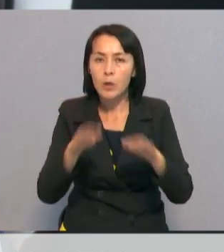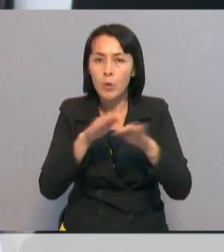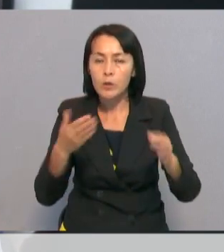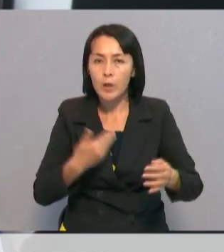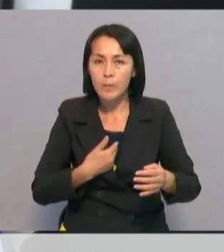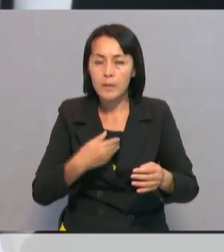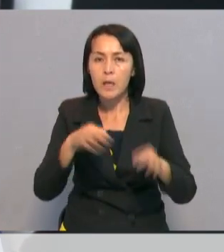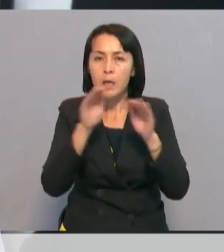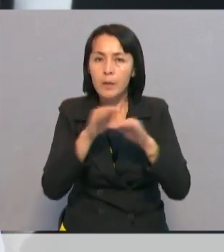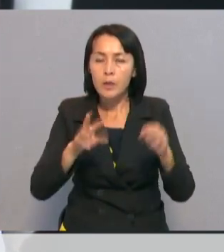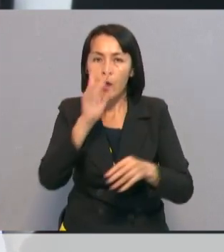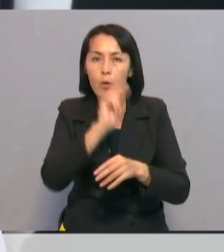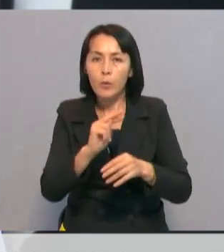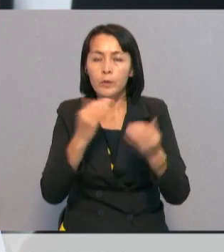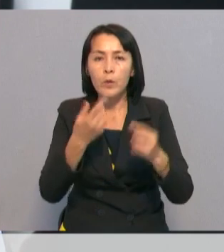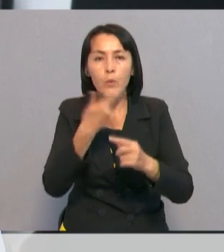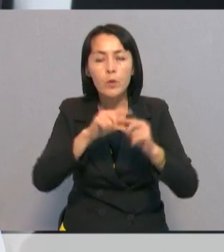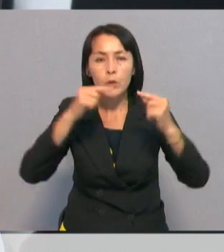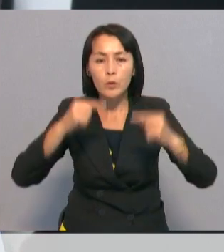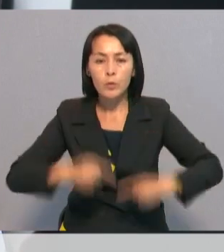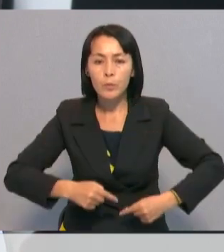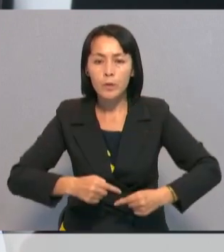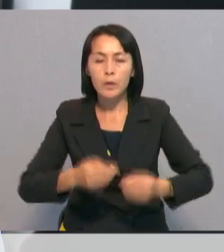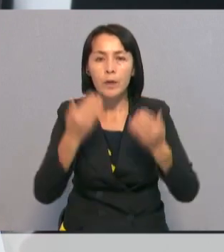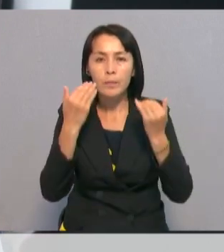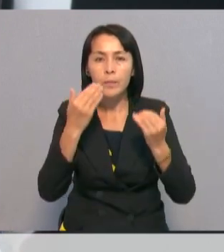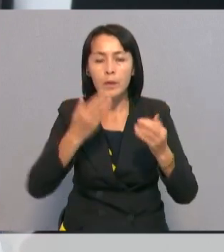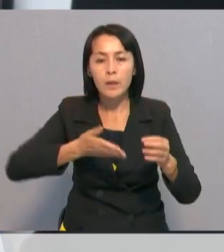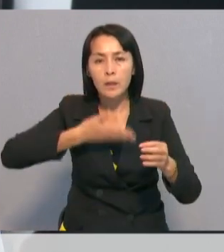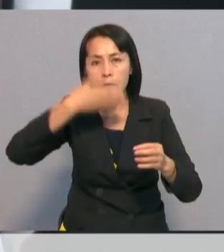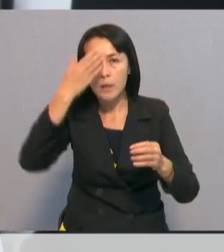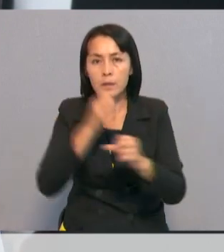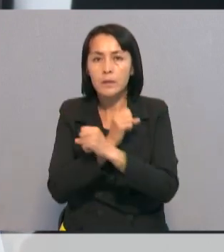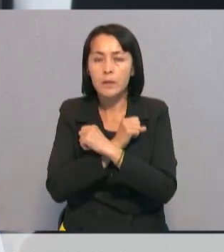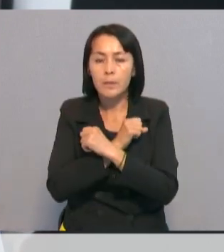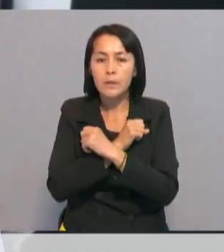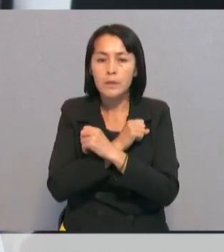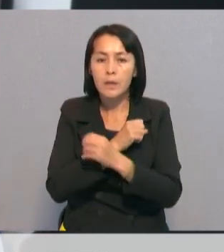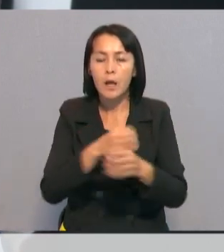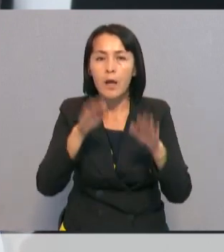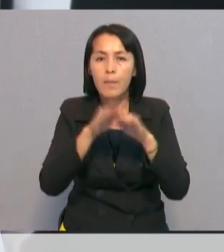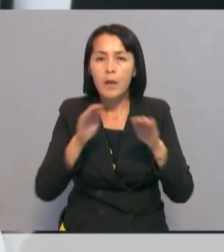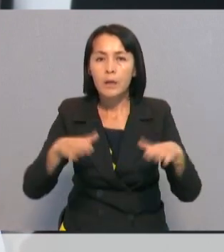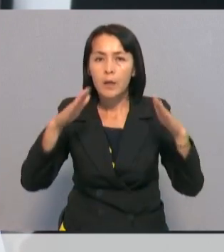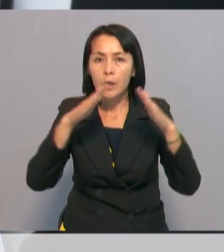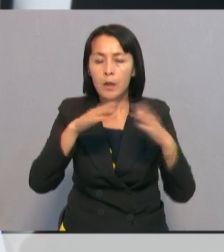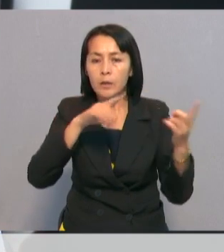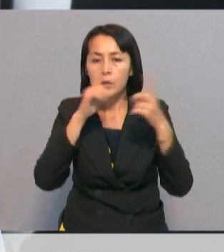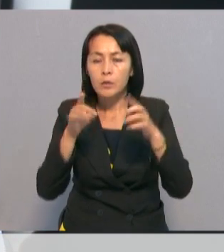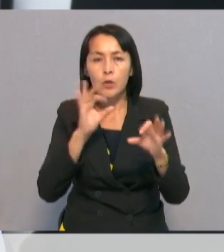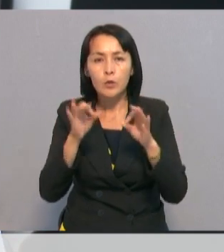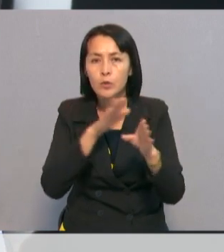Бізге жастарға білім беру деңгейі қазір өте төмендеп кетті. Биылғы жазғы демалысқа шыққанның өзінде балдарды лагерге жіберуді